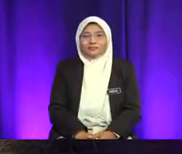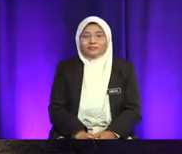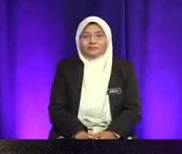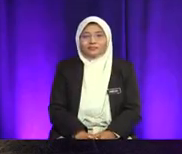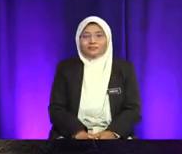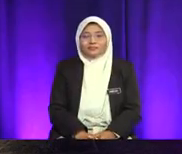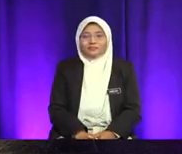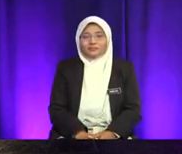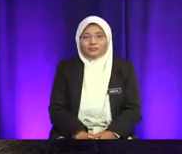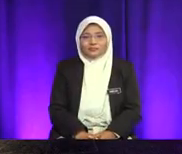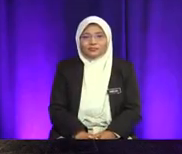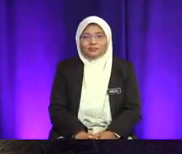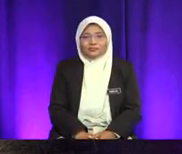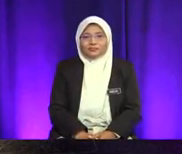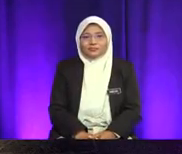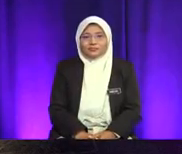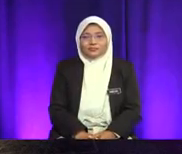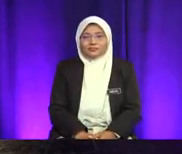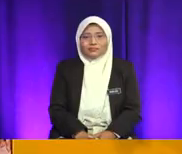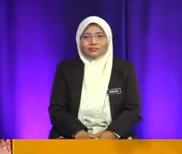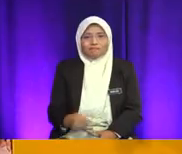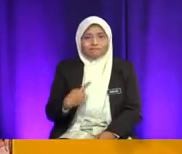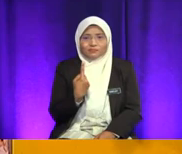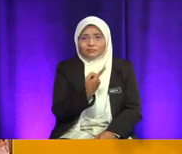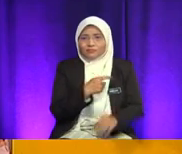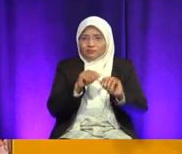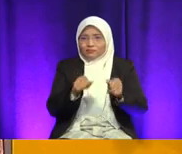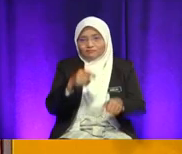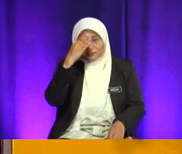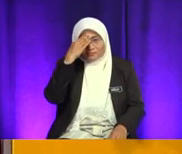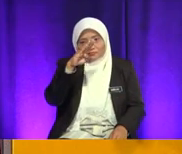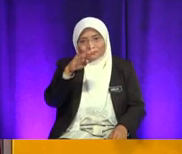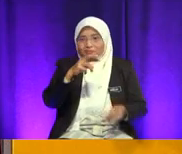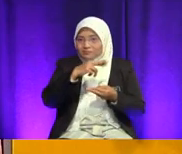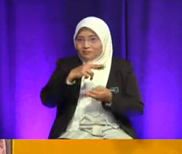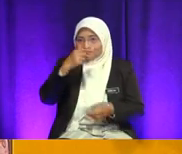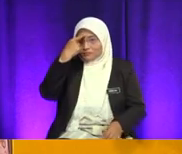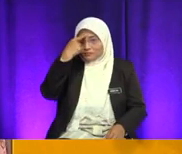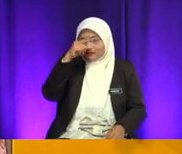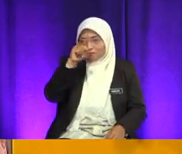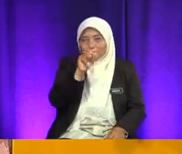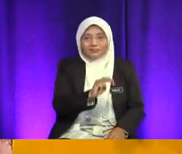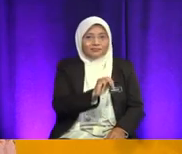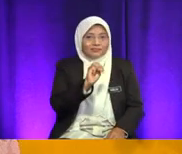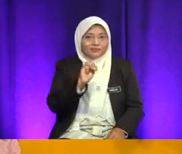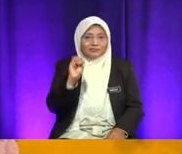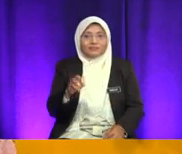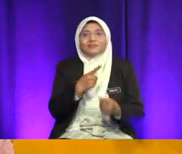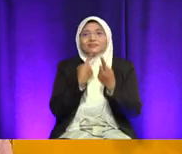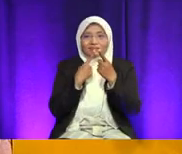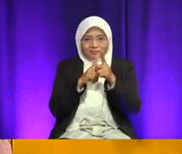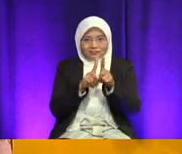jadi kita boleh beri ganjaran untuk Haris dan Anwari